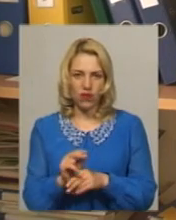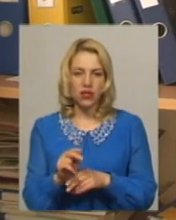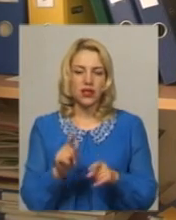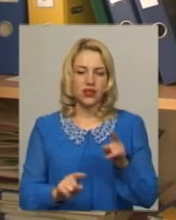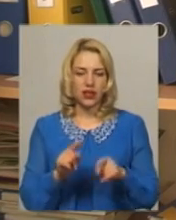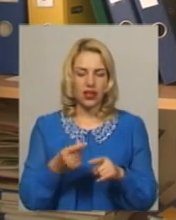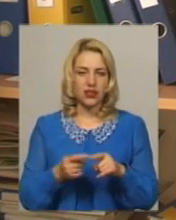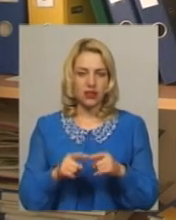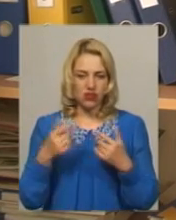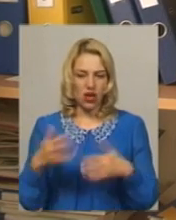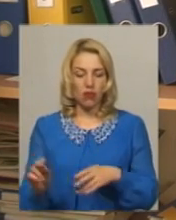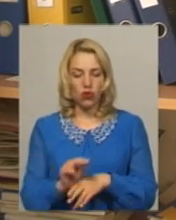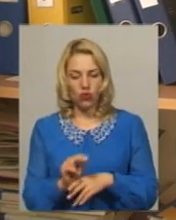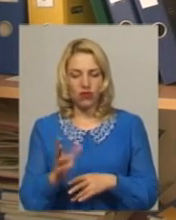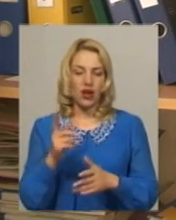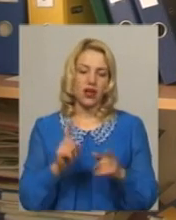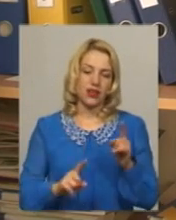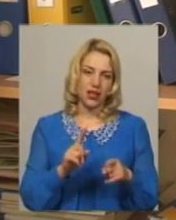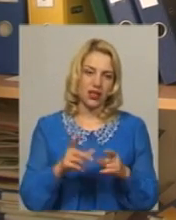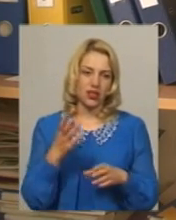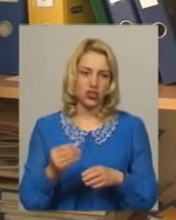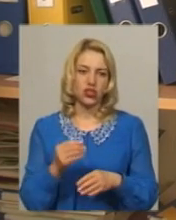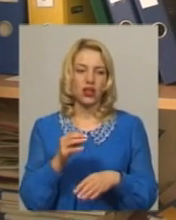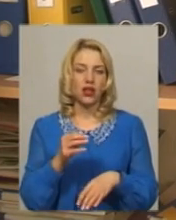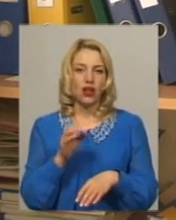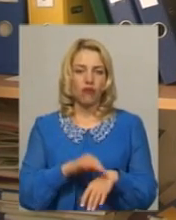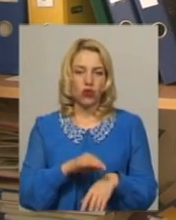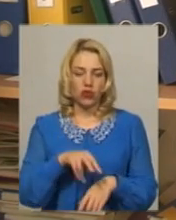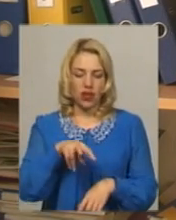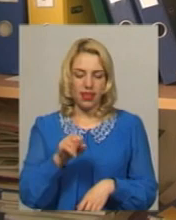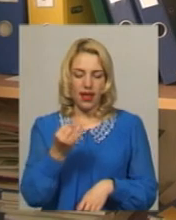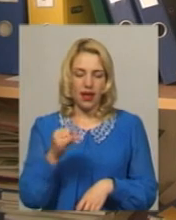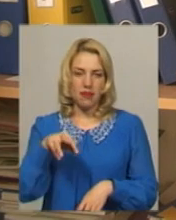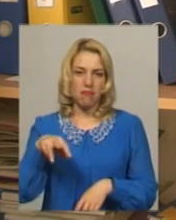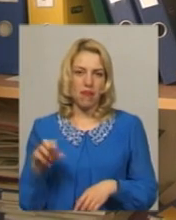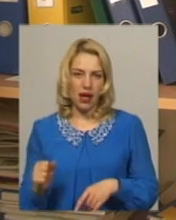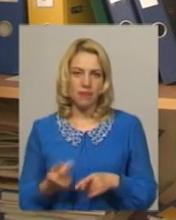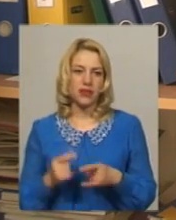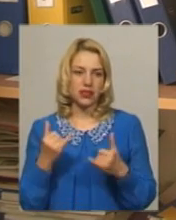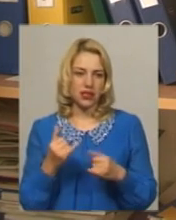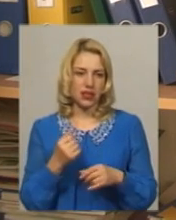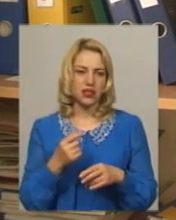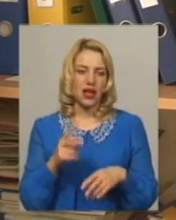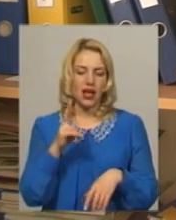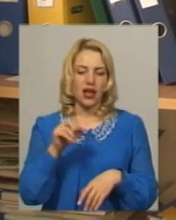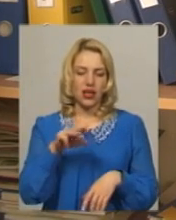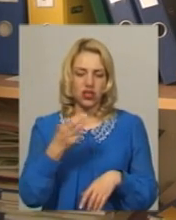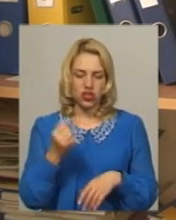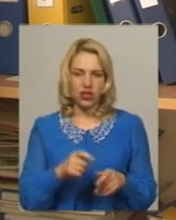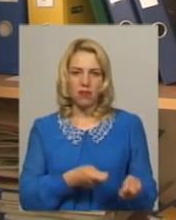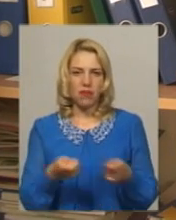вже пролікувалися, деякі зараз знаходяться з хворобою Лайма. Кліщі зараз на даний період переносять такі 3 небезпечні хвороби.